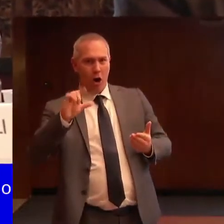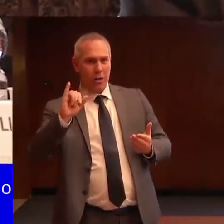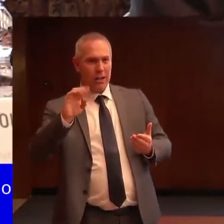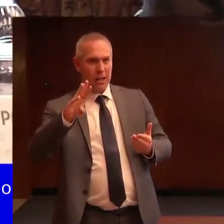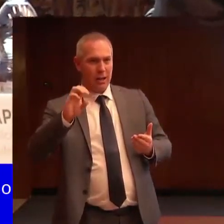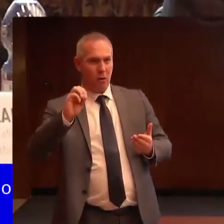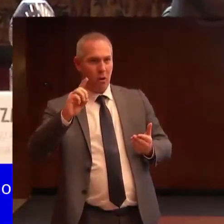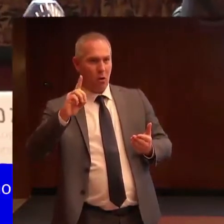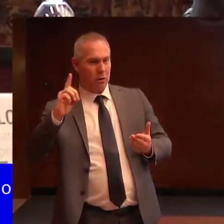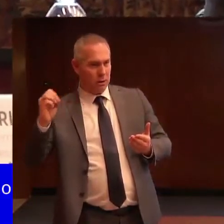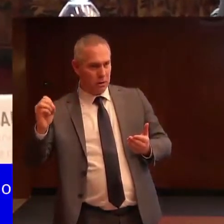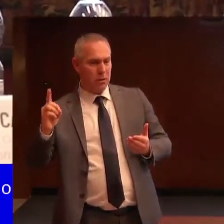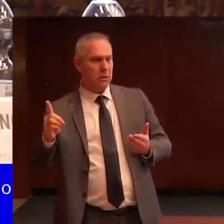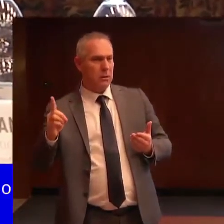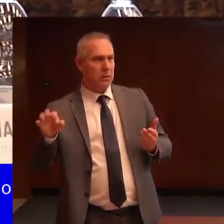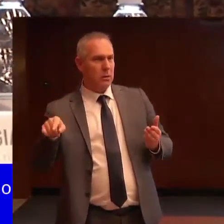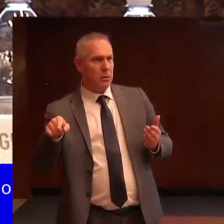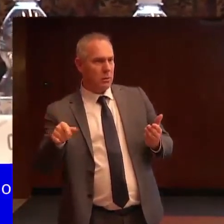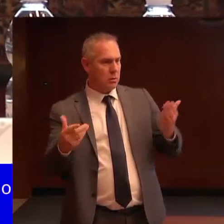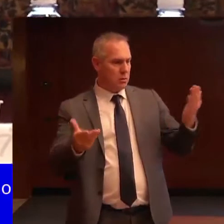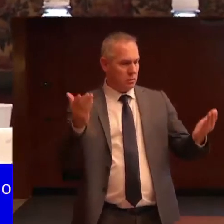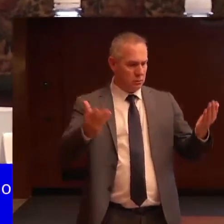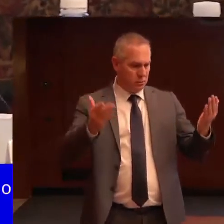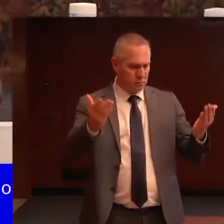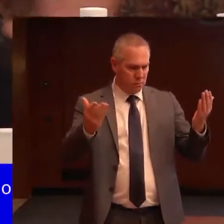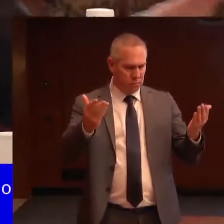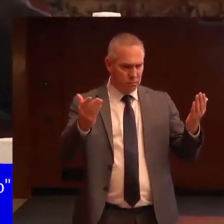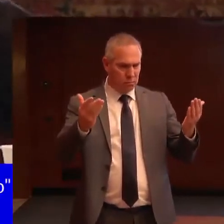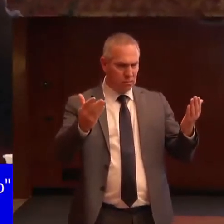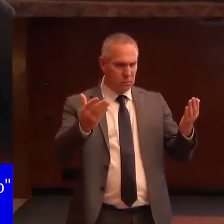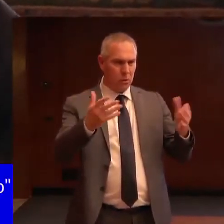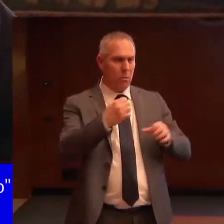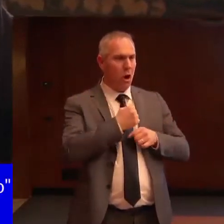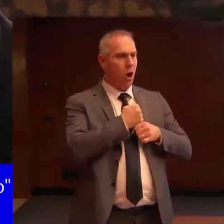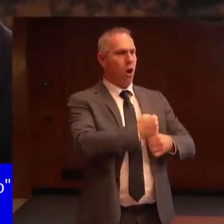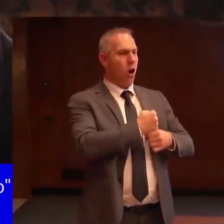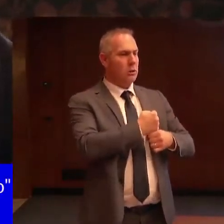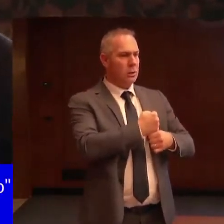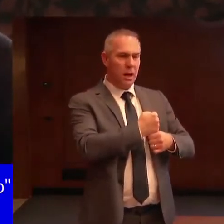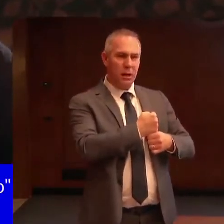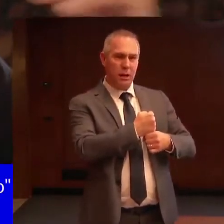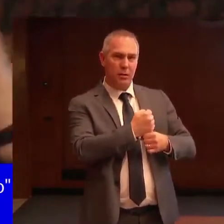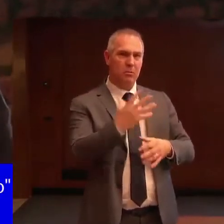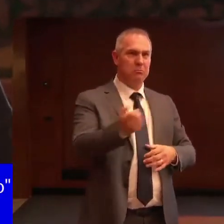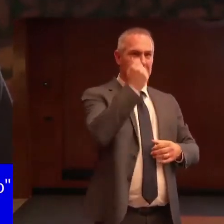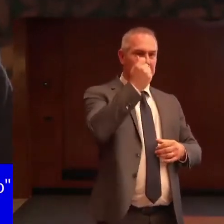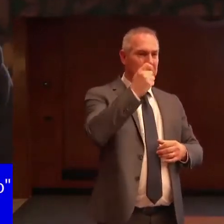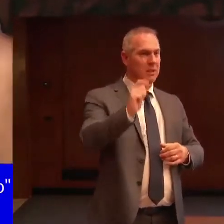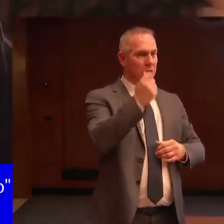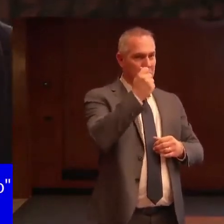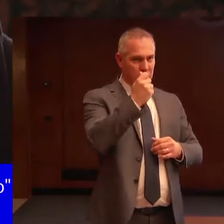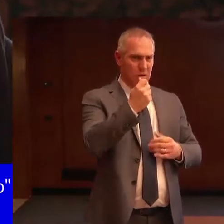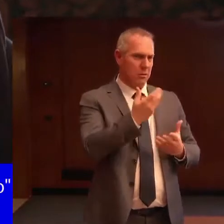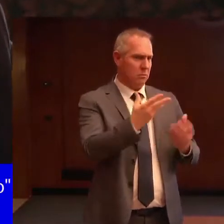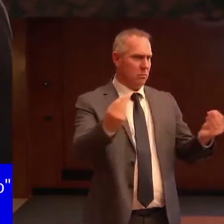gli elementi quando si trattava poi magari di portare a casa l'Oscar, come spesso è successo. Pensiamo